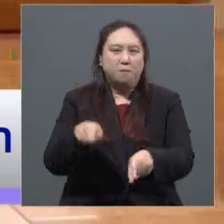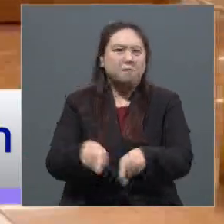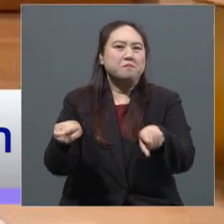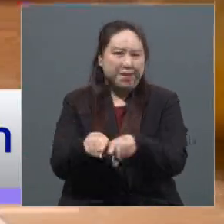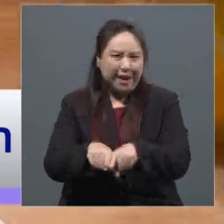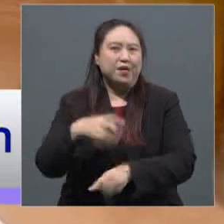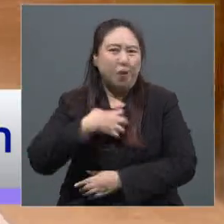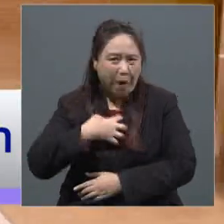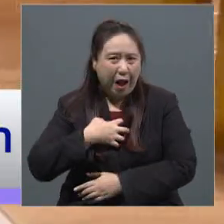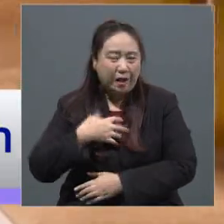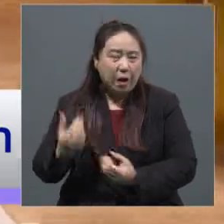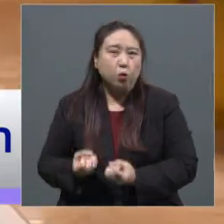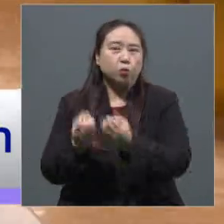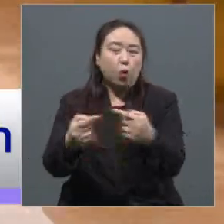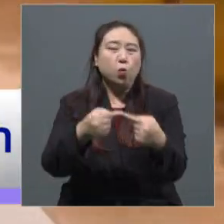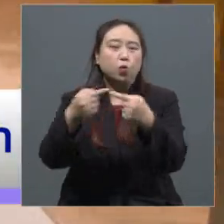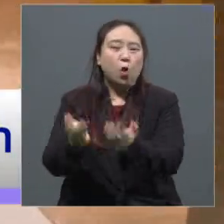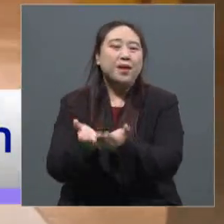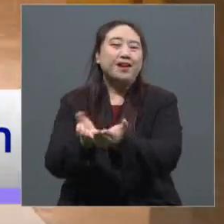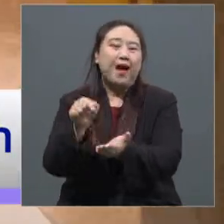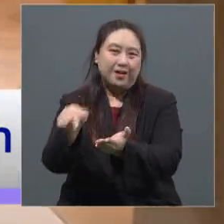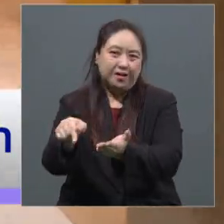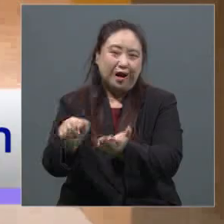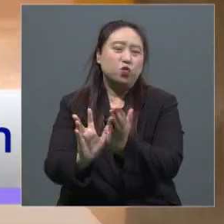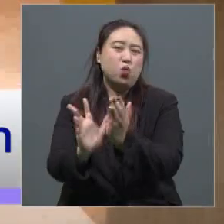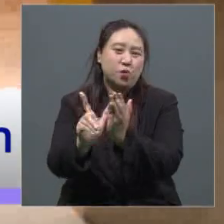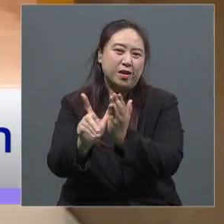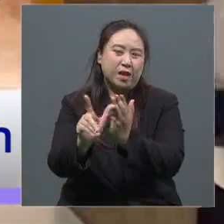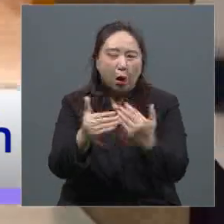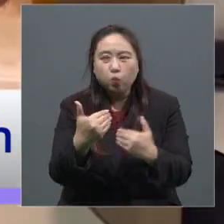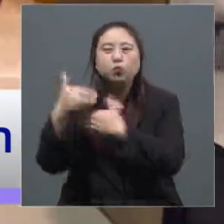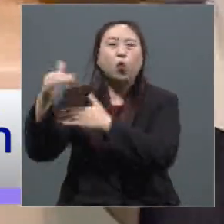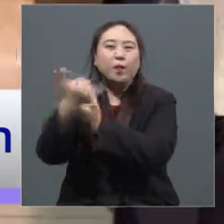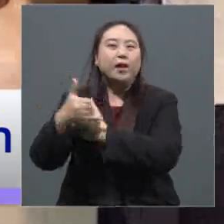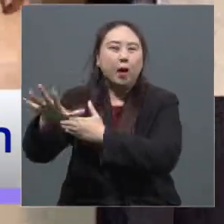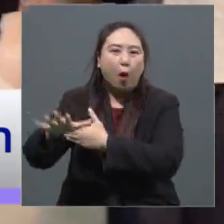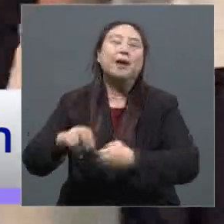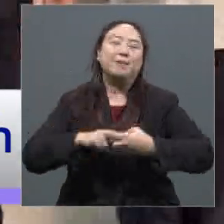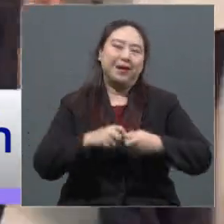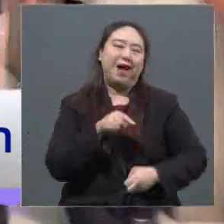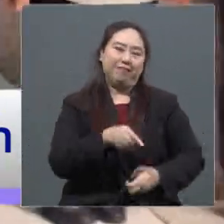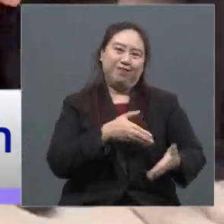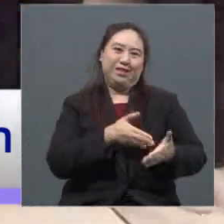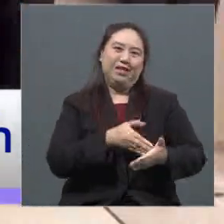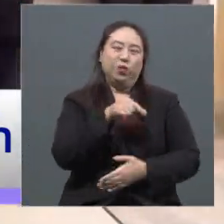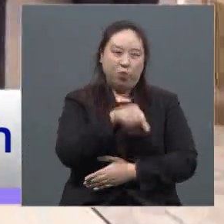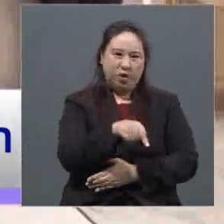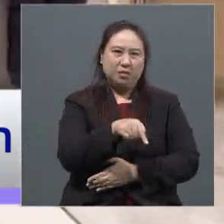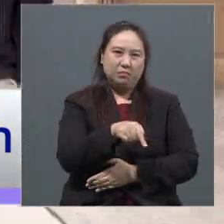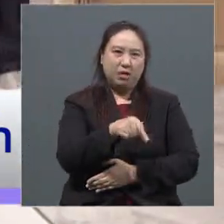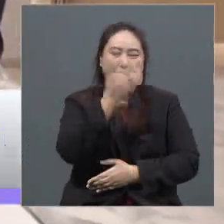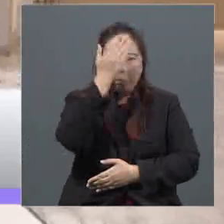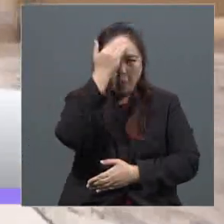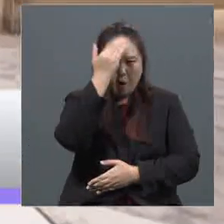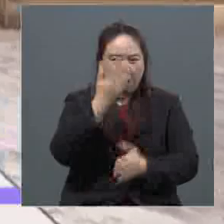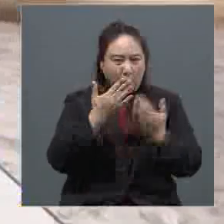ครับส่งต่อไปยังท่าเรือแหลมฉะบังเพื่อจะส่งออกซึ่งก็ติดขัดในเรื่องของขั้นตอนศุลกากรเช่นเดียวกันเพราะว่ายังไม่ได้ให้